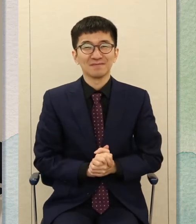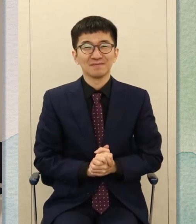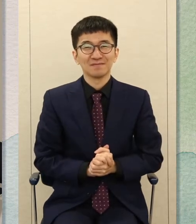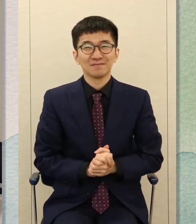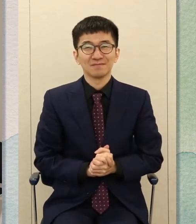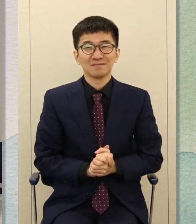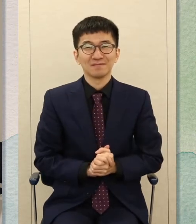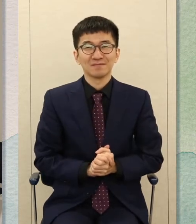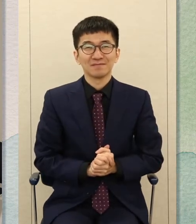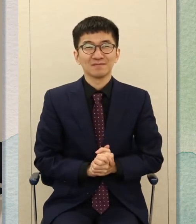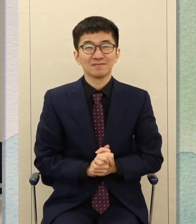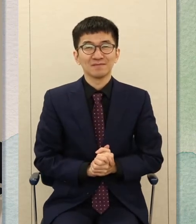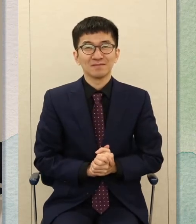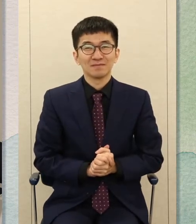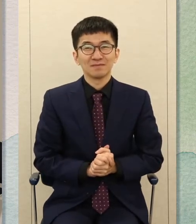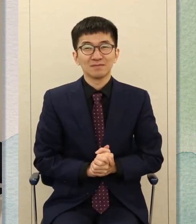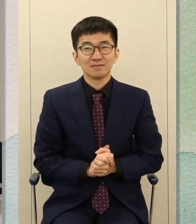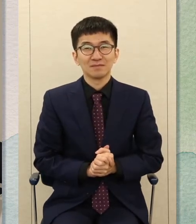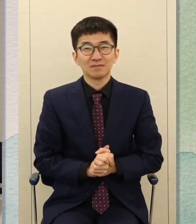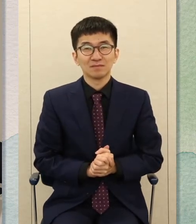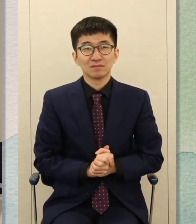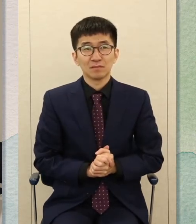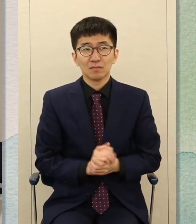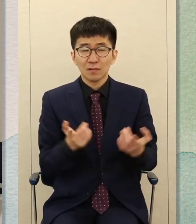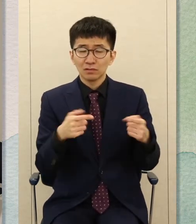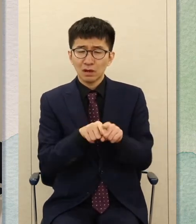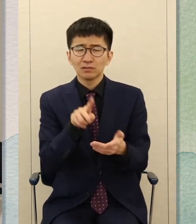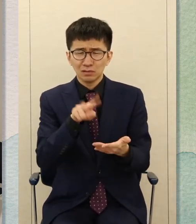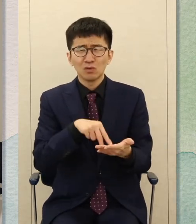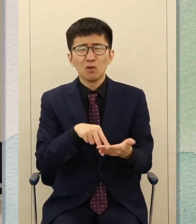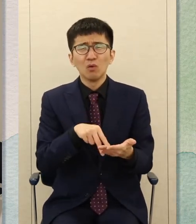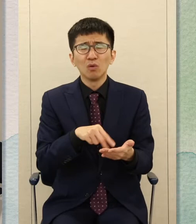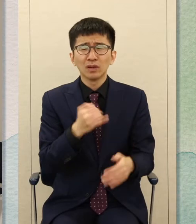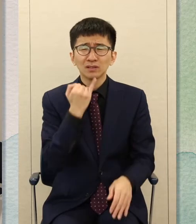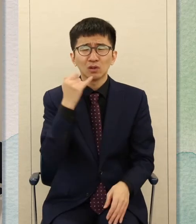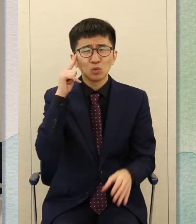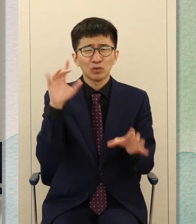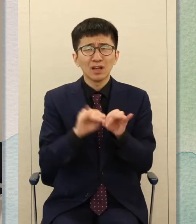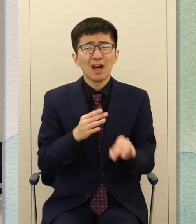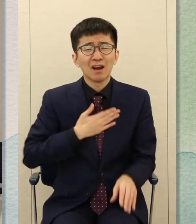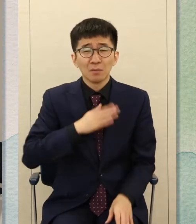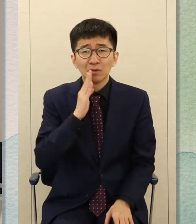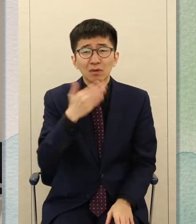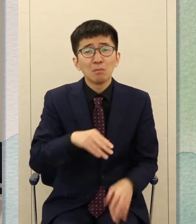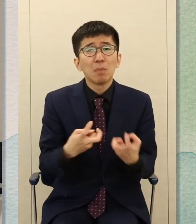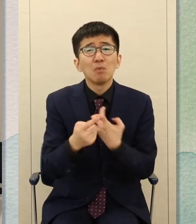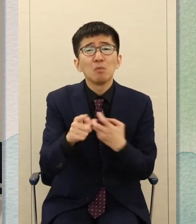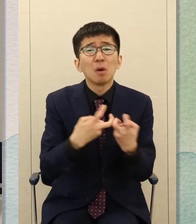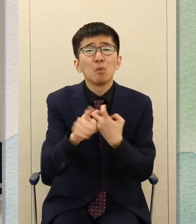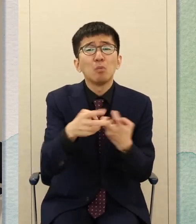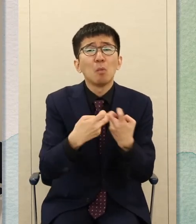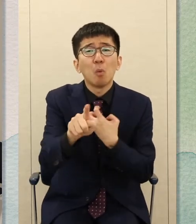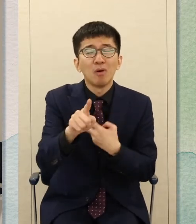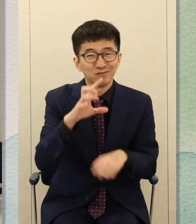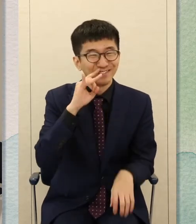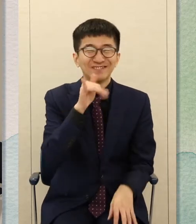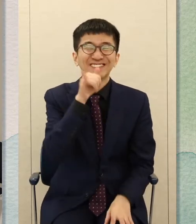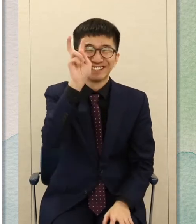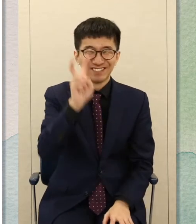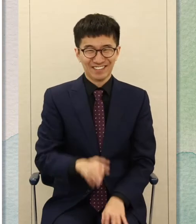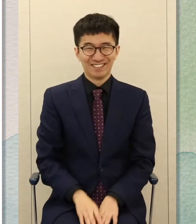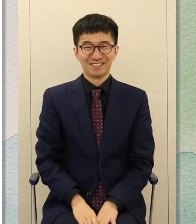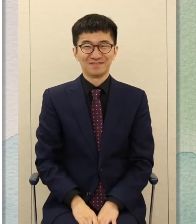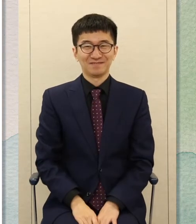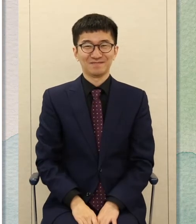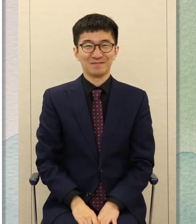자, 그러면, 예, 그래. 그러니까 같이 읽기가 좋은 건 알겠는데, 이제 실전적인 거를 몇 개 좀만 말씀드리겠습니다. 예, 같이